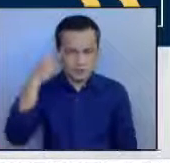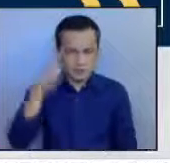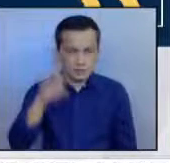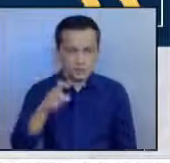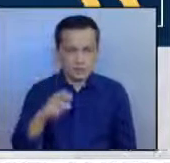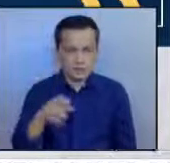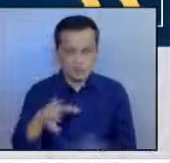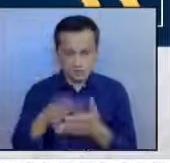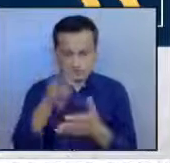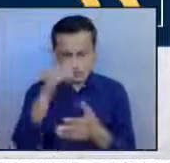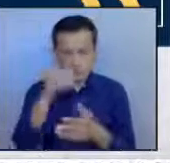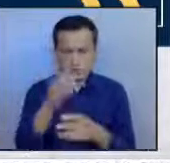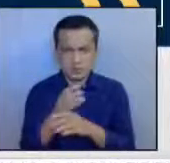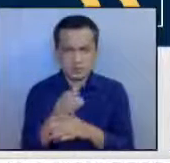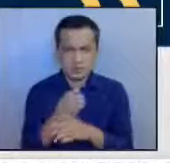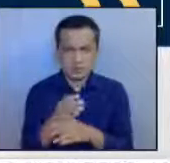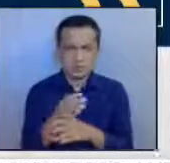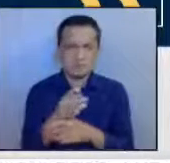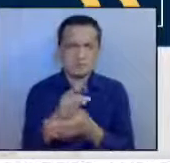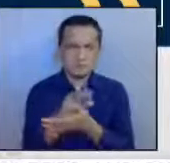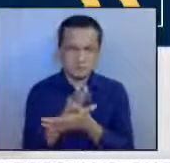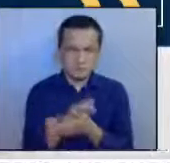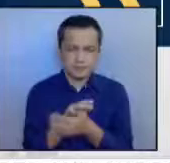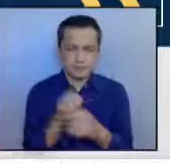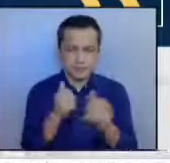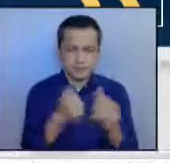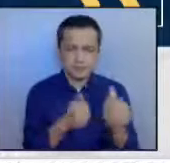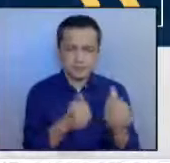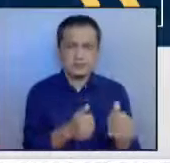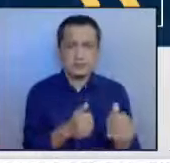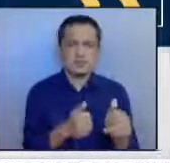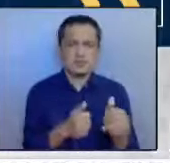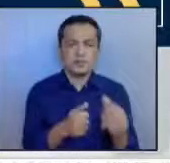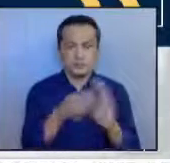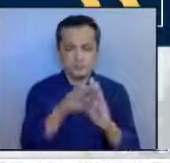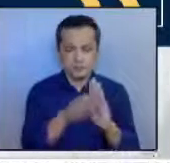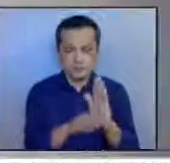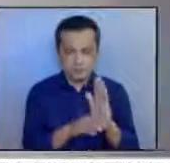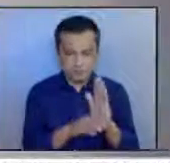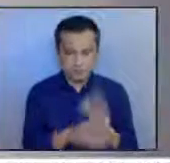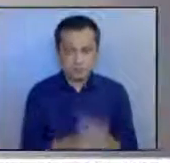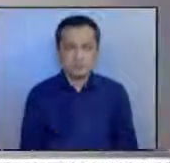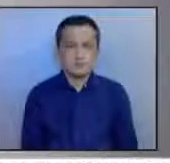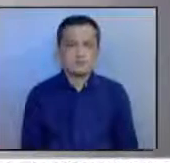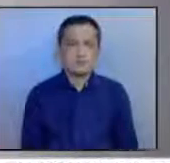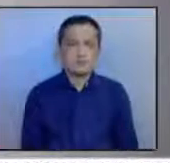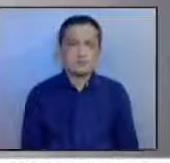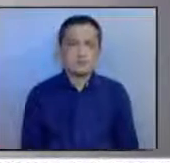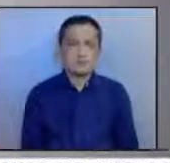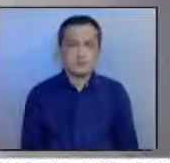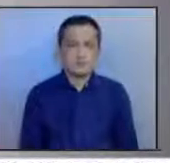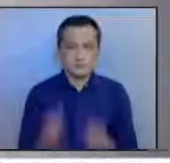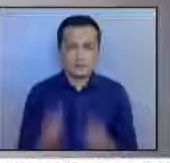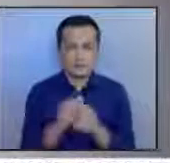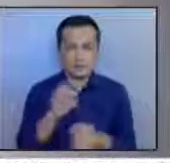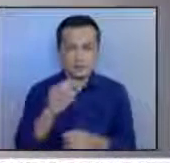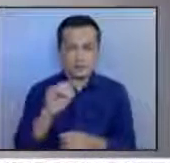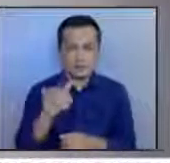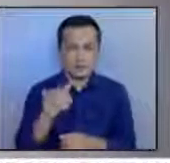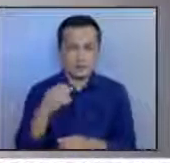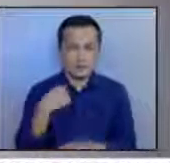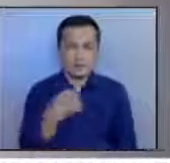pag-iingat laban sa COVID-19 at sundin pa rin mga health protocols. Ang kasama nito sa minority na si Senator Risa Hontiveros